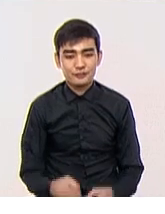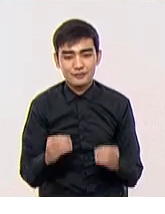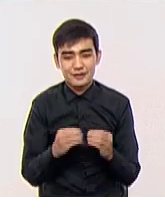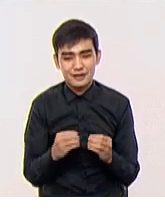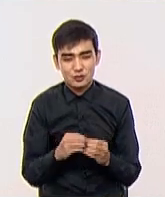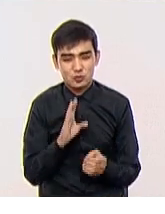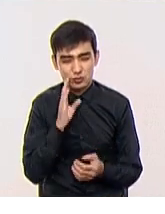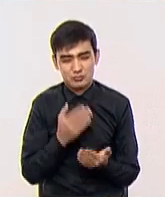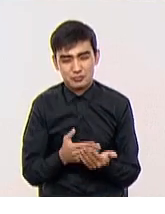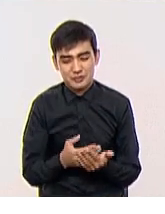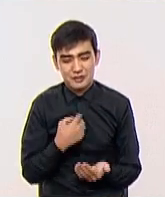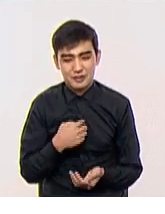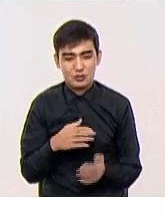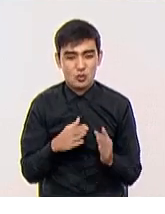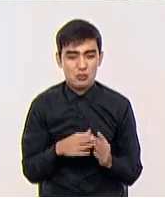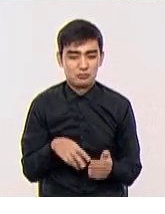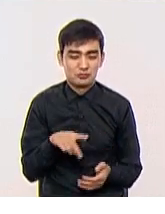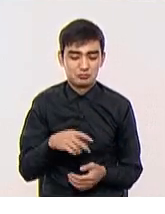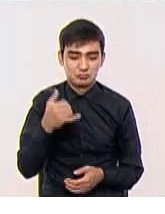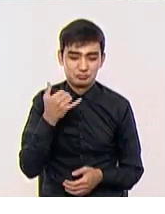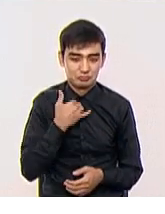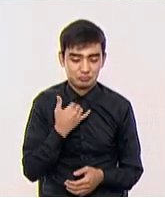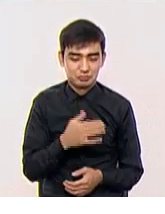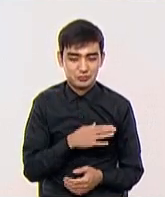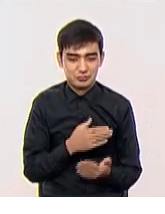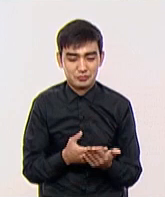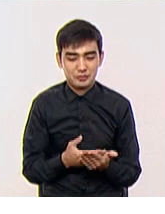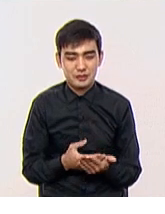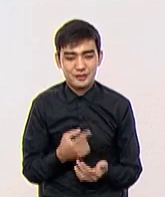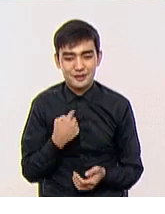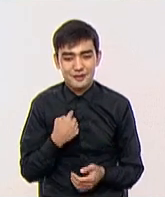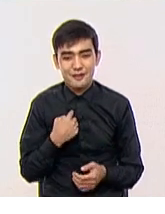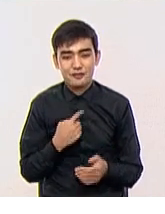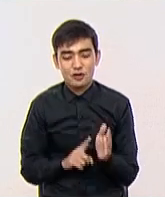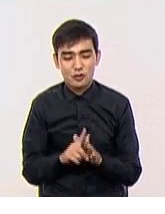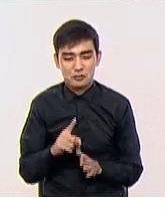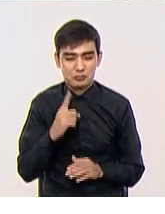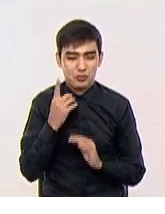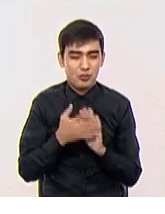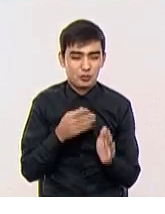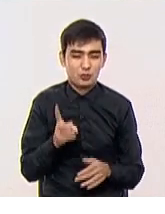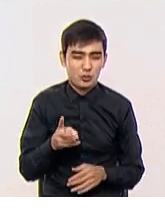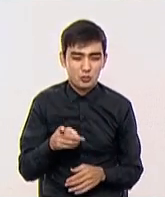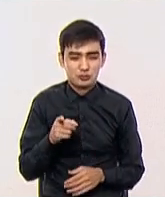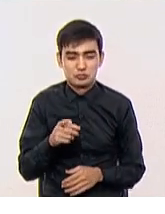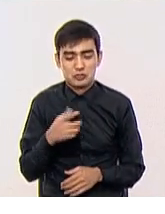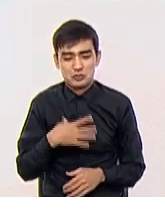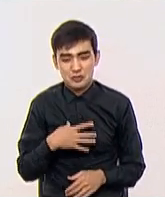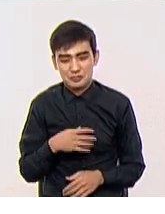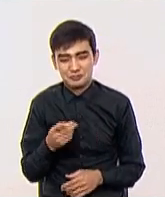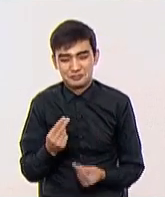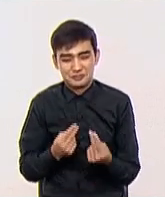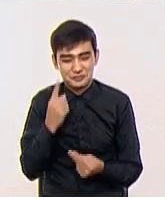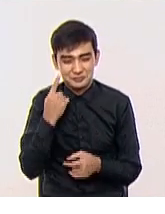10 с чем-то утра. Я находился дома, мне позвонили. Я сначала не понял, что это и кто это. Может, какой-то